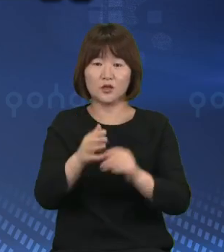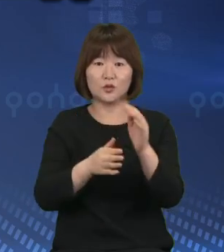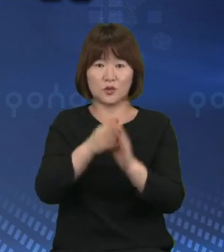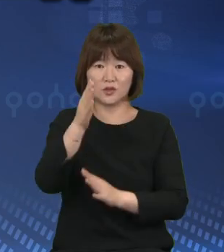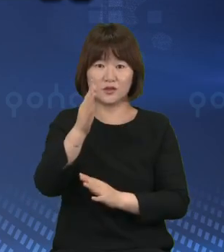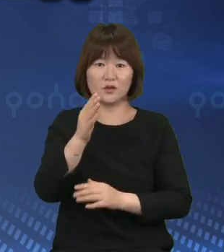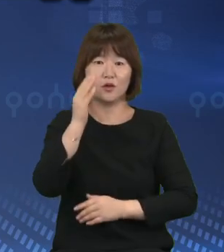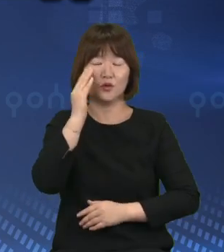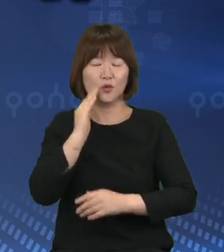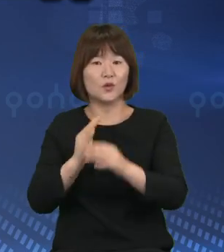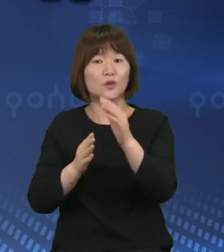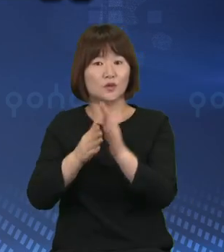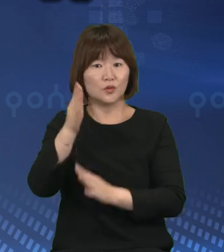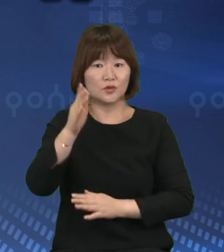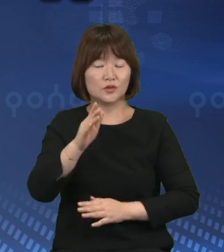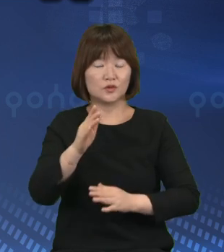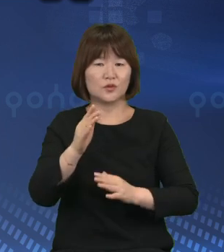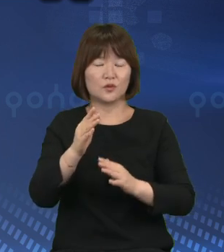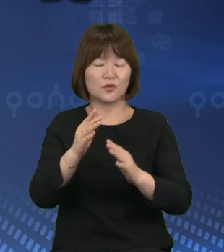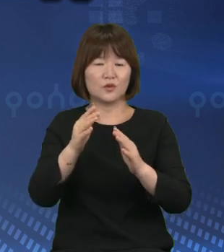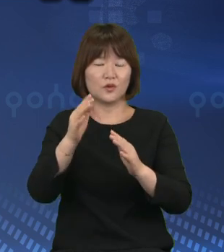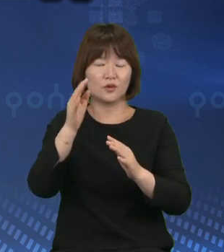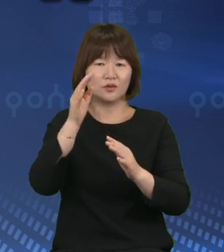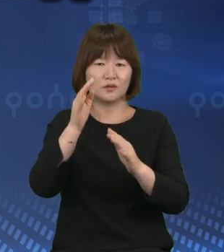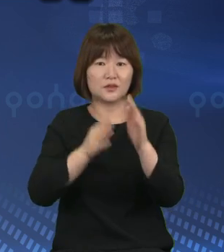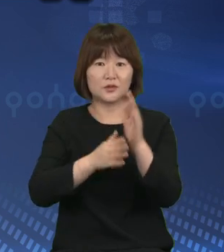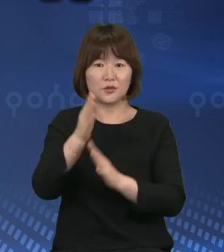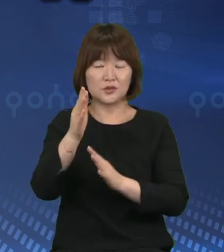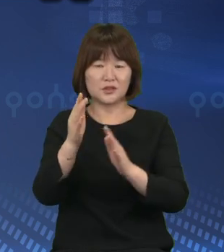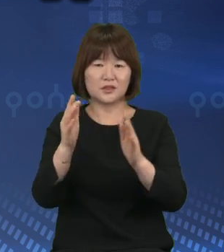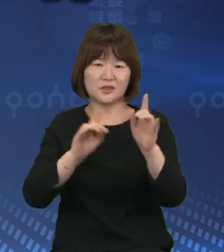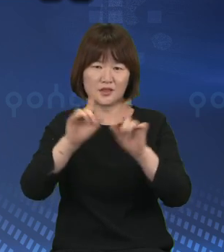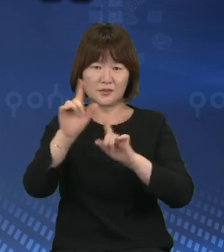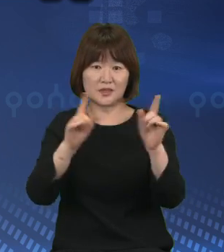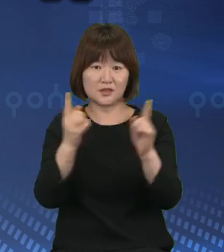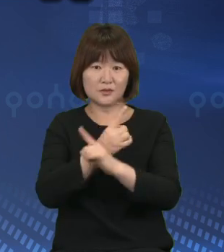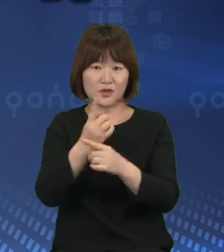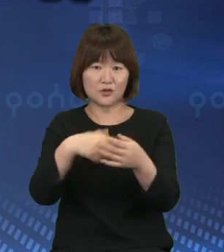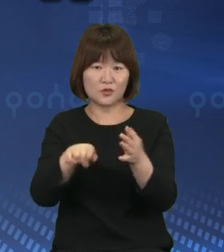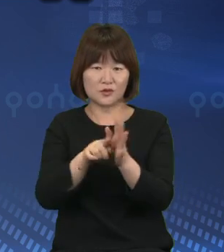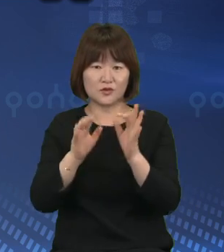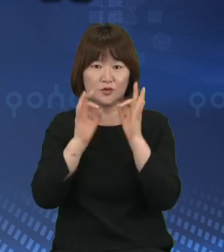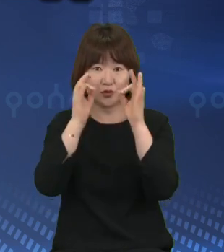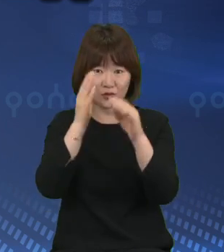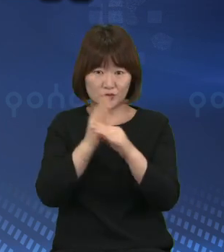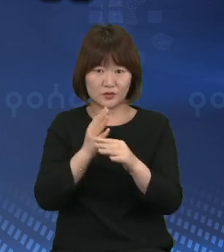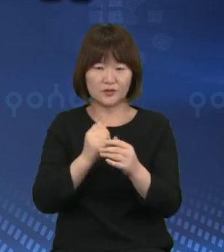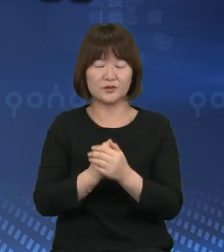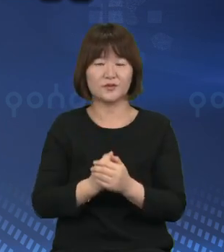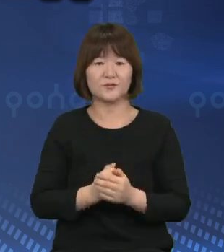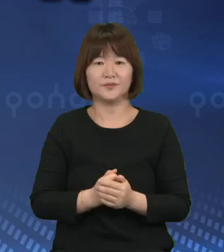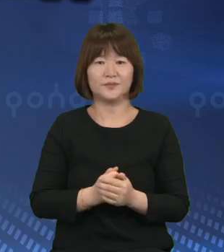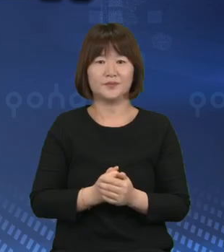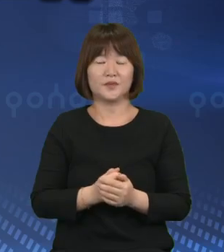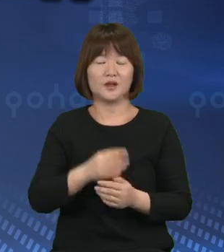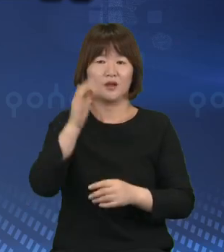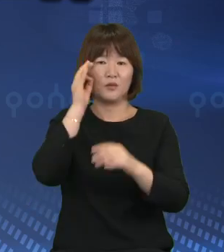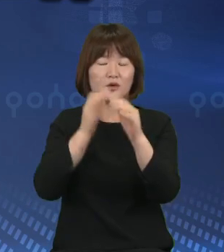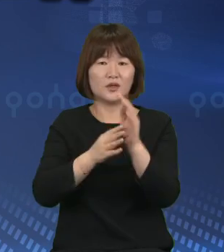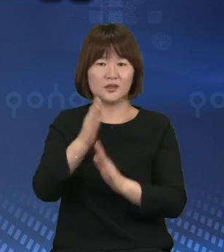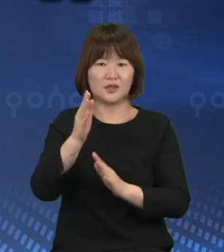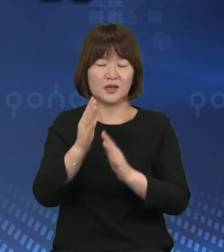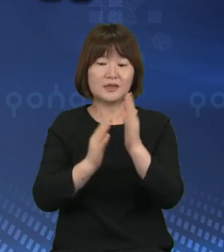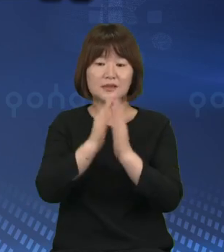포항시는 철의 도시에서 녹색 도시로 도시 브랜드를 확장하기 위해 다양한 노력을 하고 있는데요. 각고의 노력이 빛을